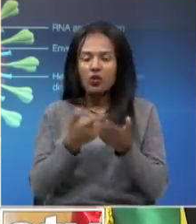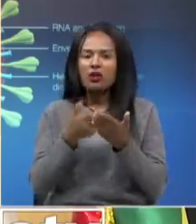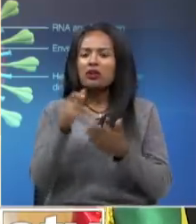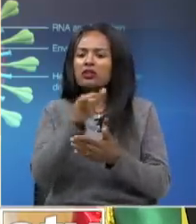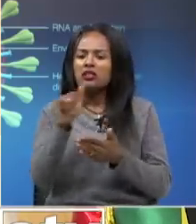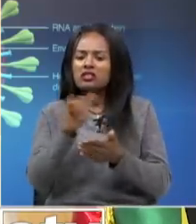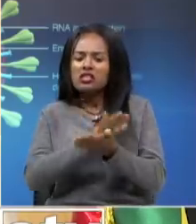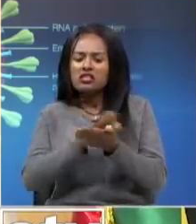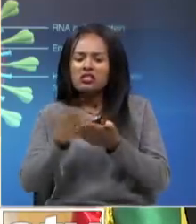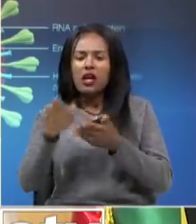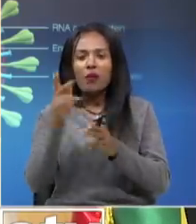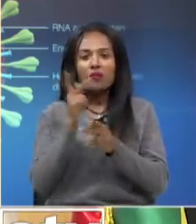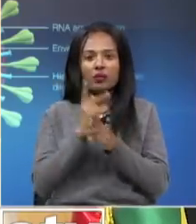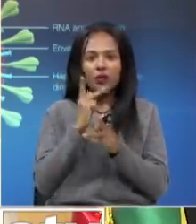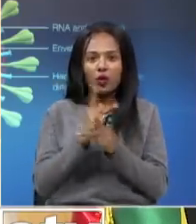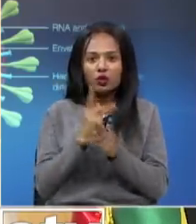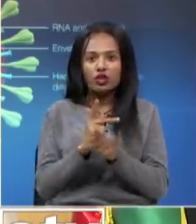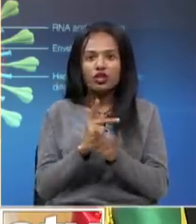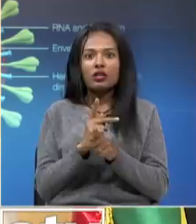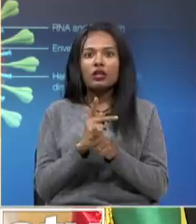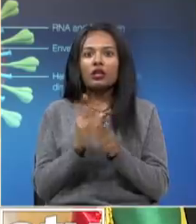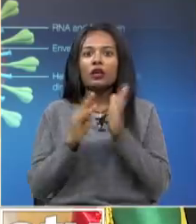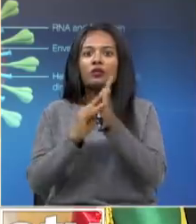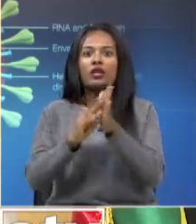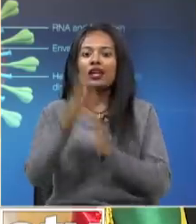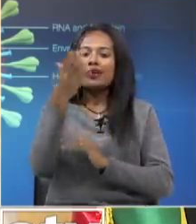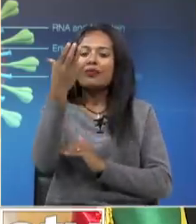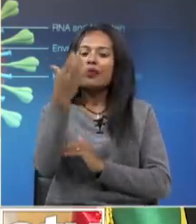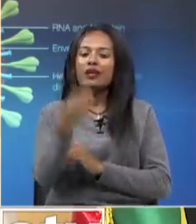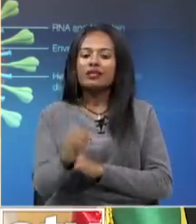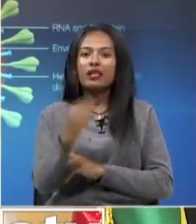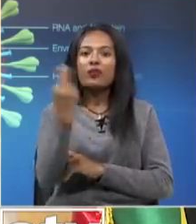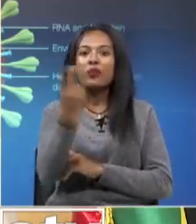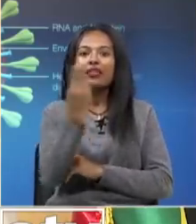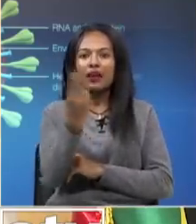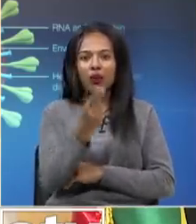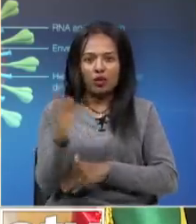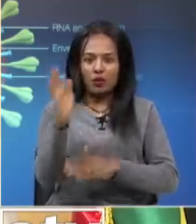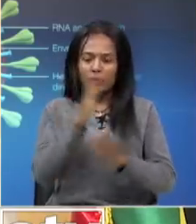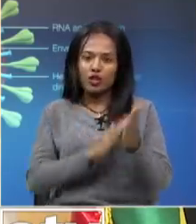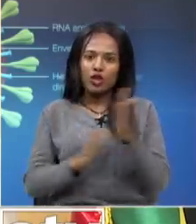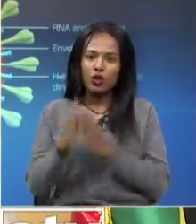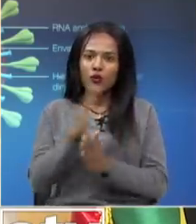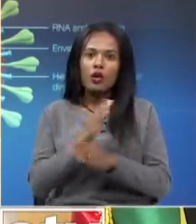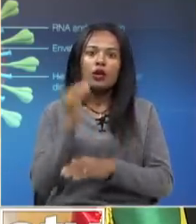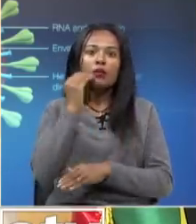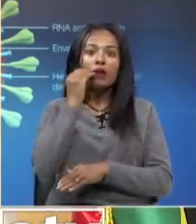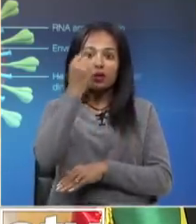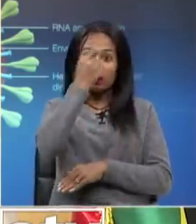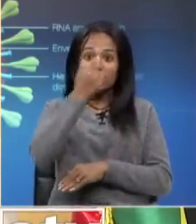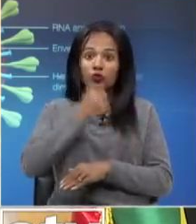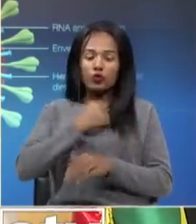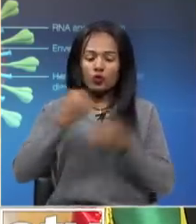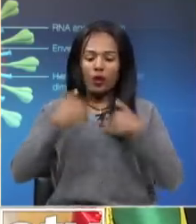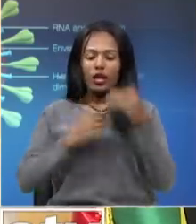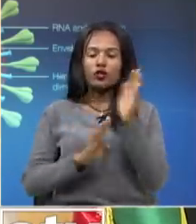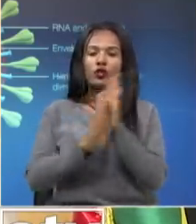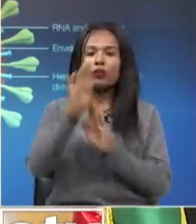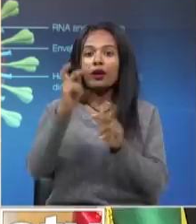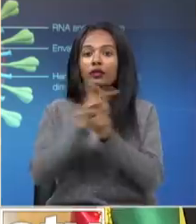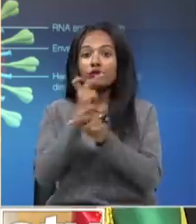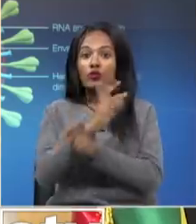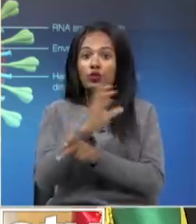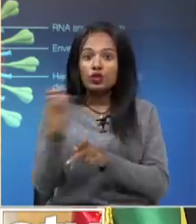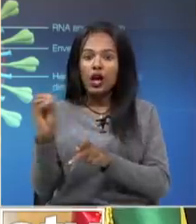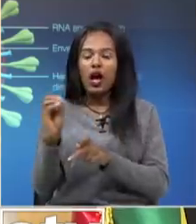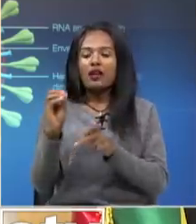ንጽህና መጠበቂያዎችን ለምሳሌ መግዛት ለመጠቀም የሚቸገሩ ቤተ እምነቶቹ ባሏቸው የልማት ድርጅቶች እና